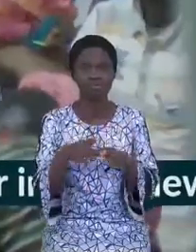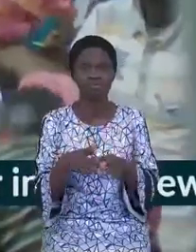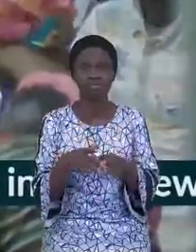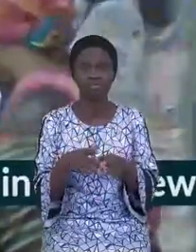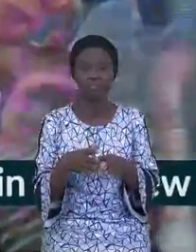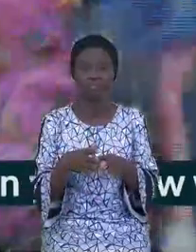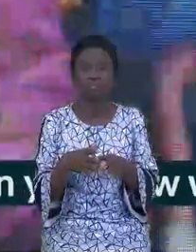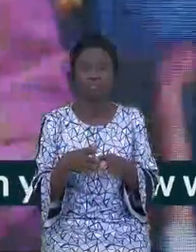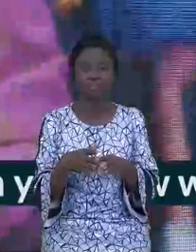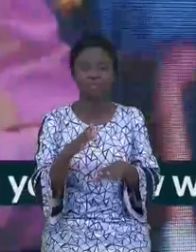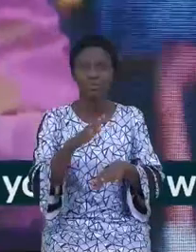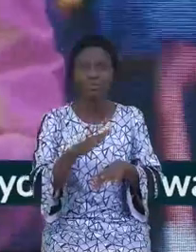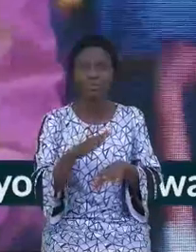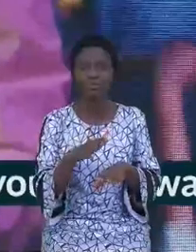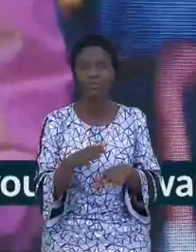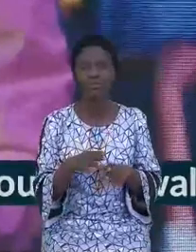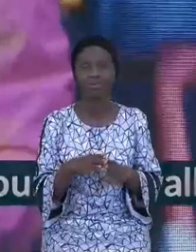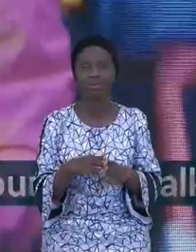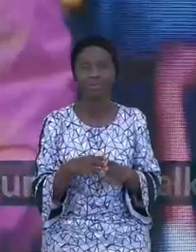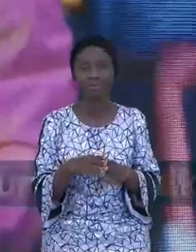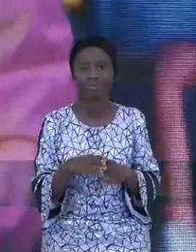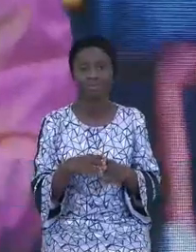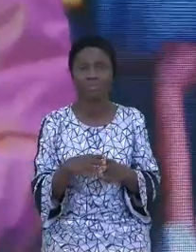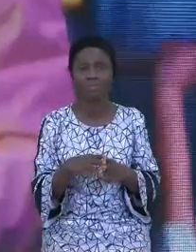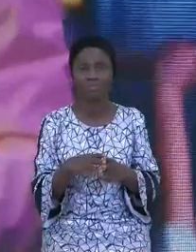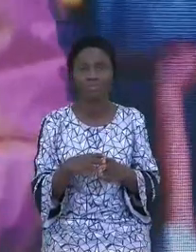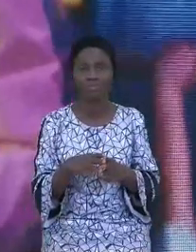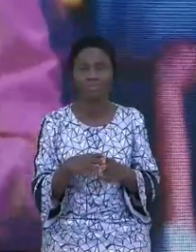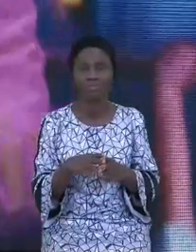et vous avez suivi la croisade,